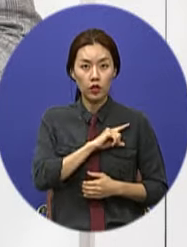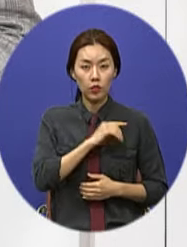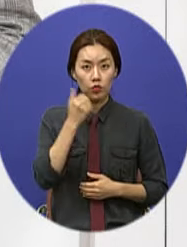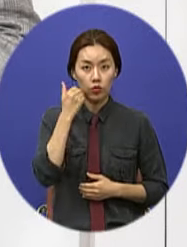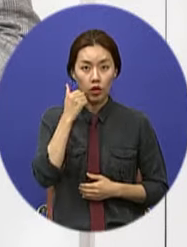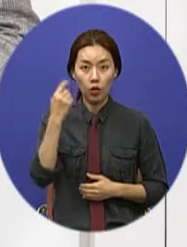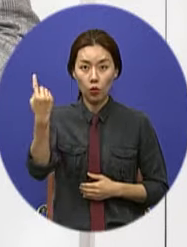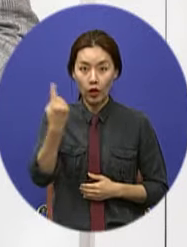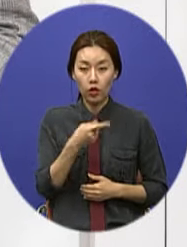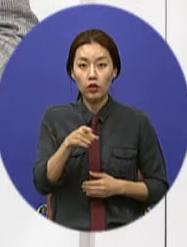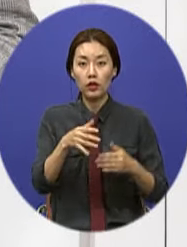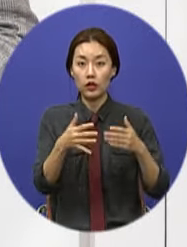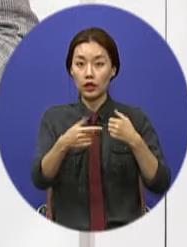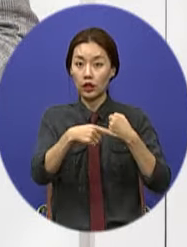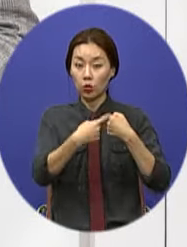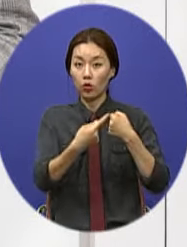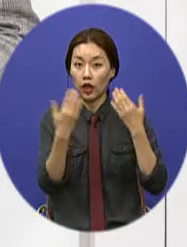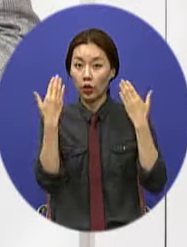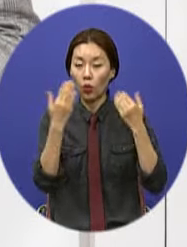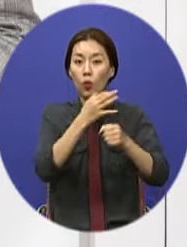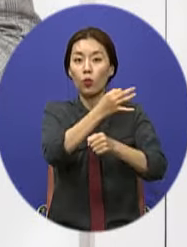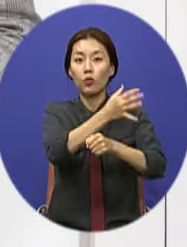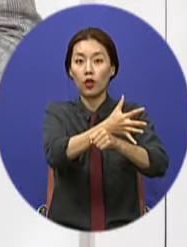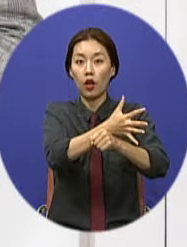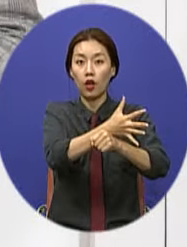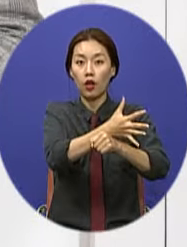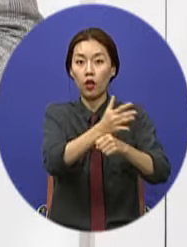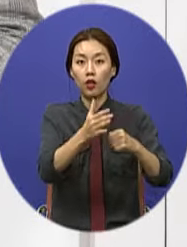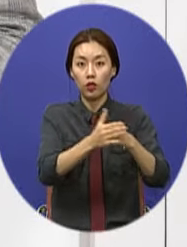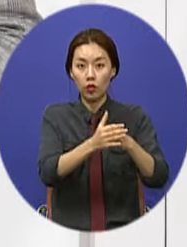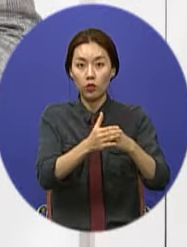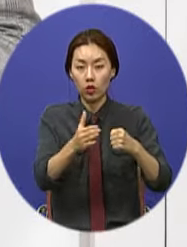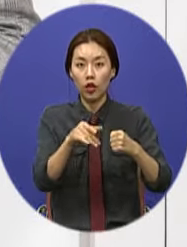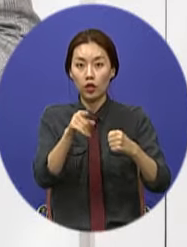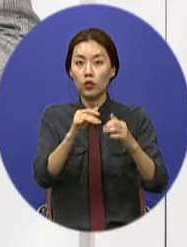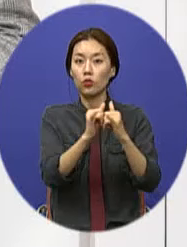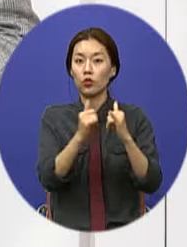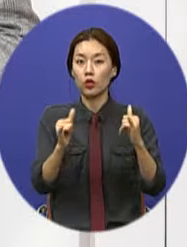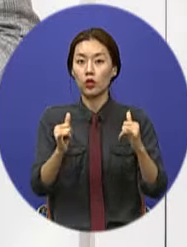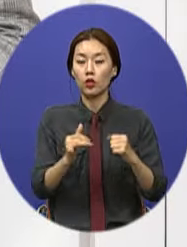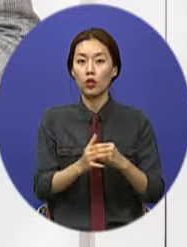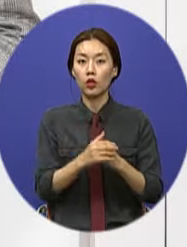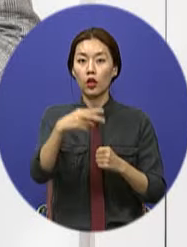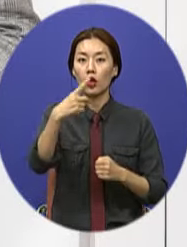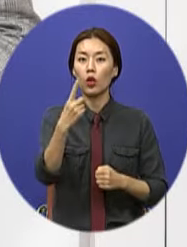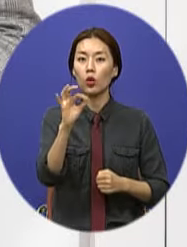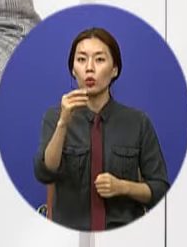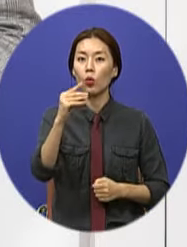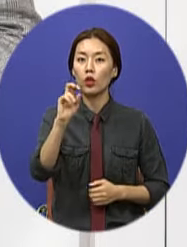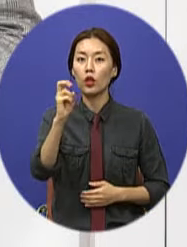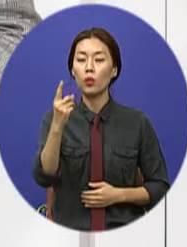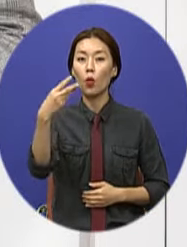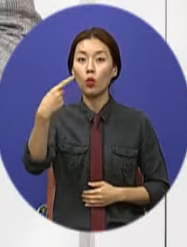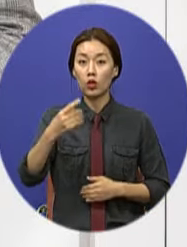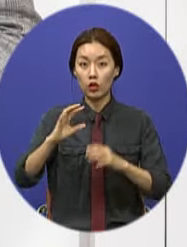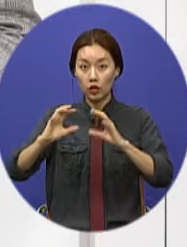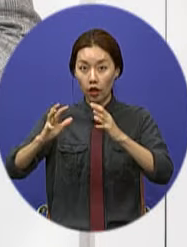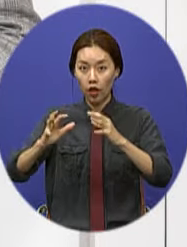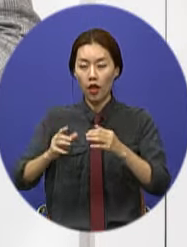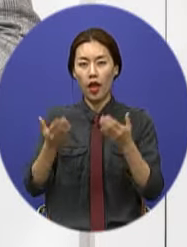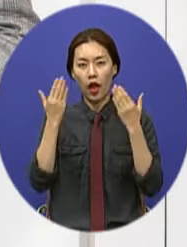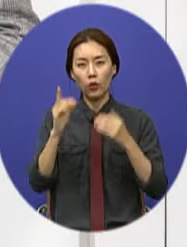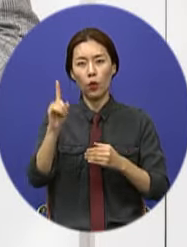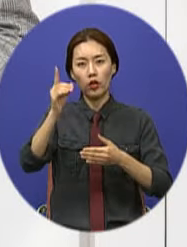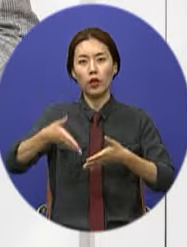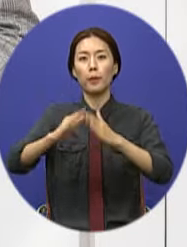이제 그 매입을 해가지고 거기에 뭐 그 어른이 이제 그분이 이제 동치무르의 그 이제 학조를 하나